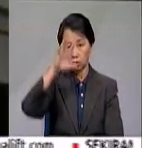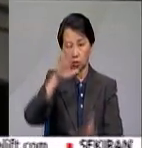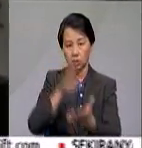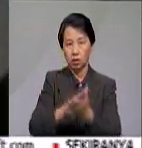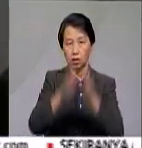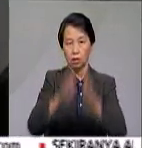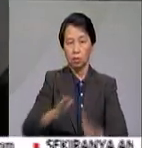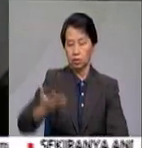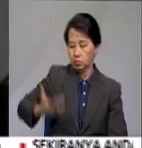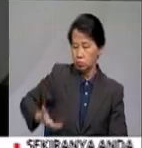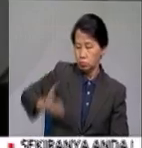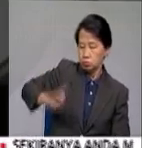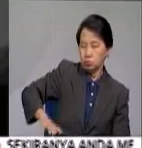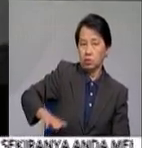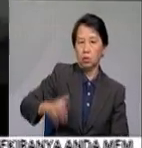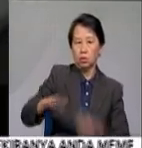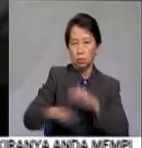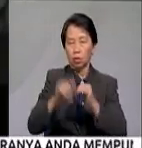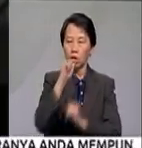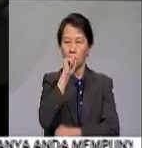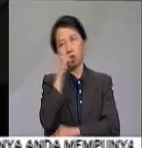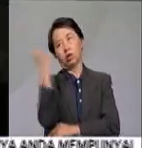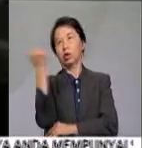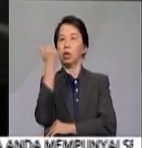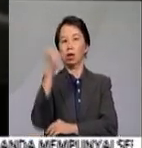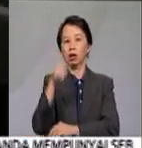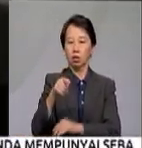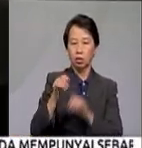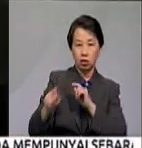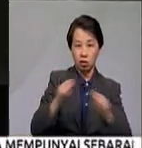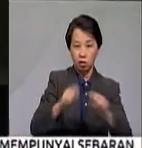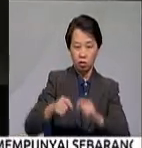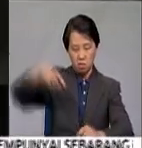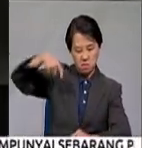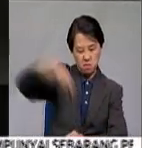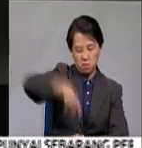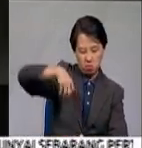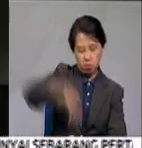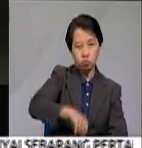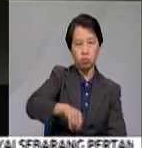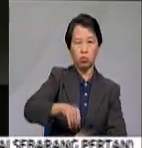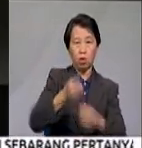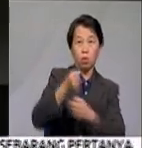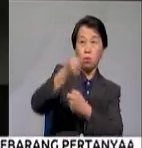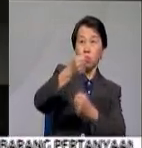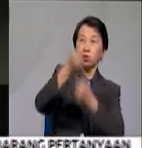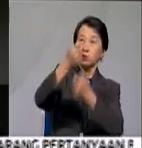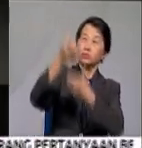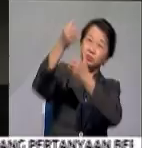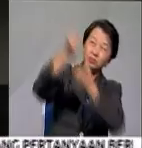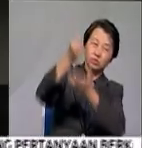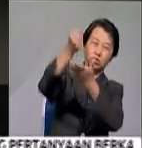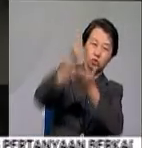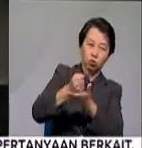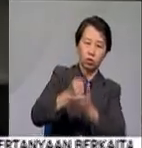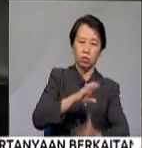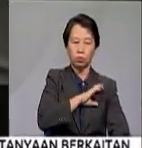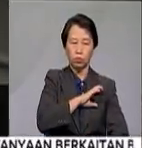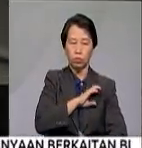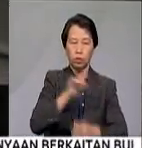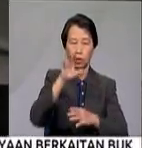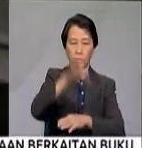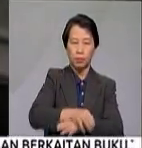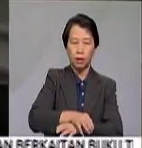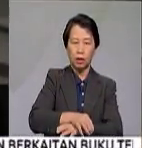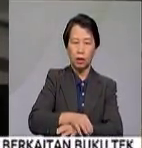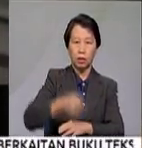warga Bangladesh dan di bawah pengaruh alkohol masih bertindak menendang anggota bomba yang cuba membantunya. Pihak polis terpaksa menggunakan